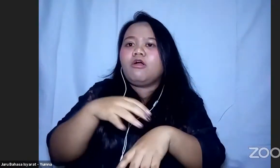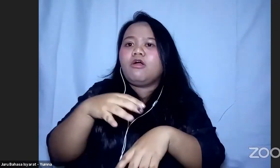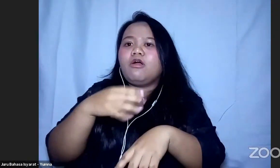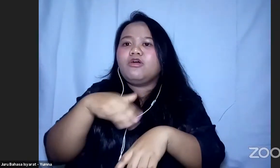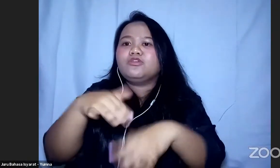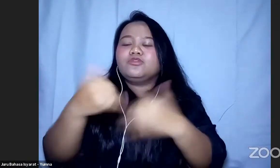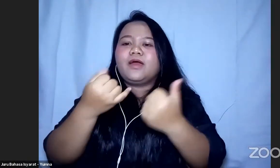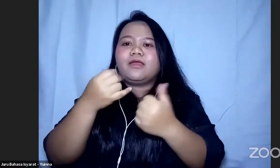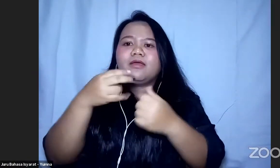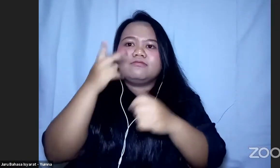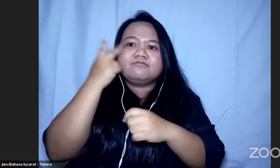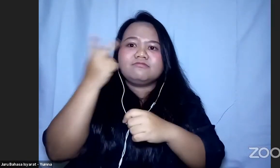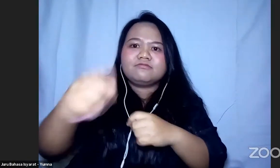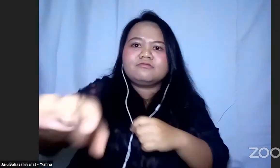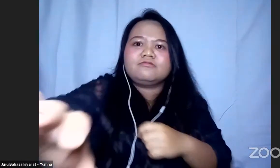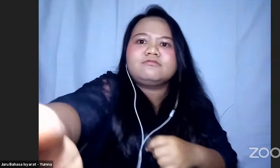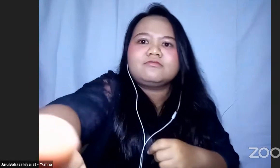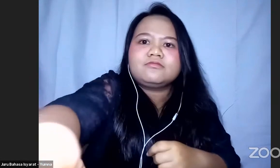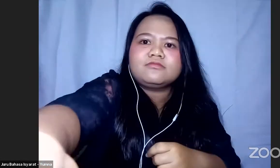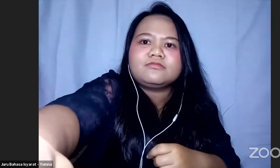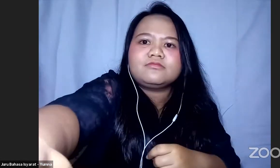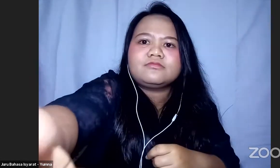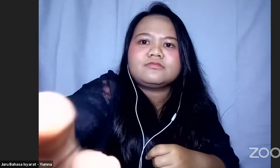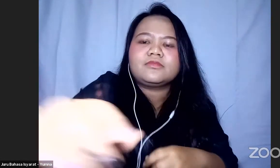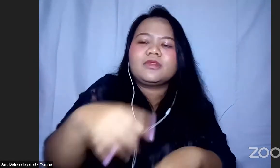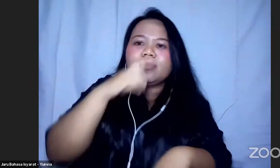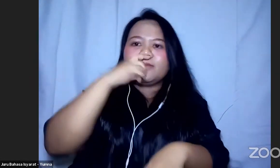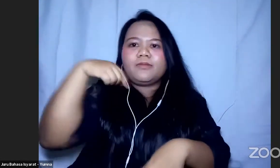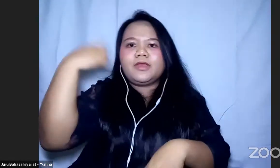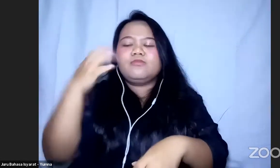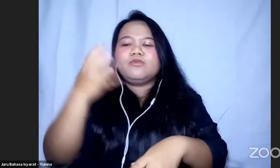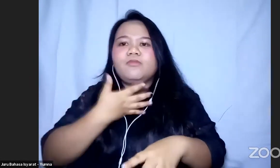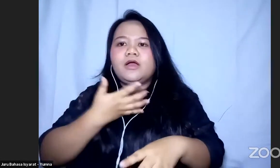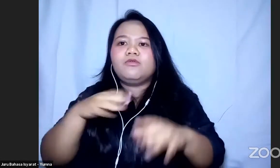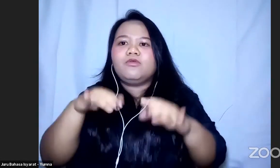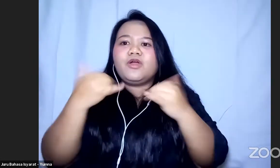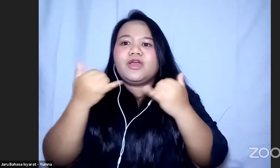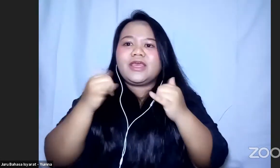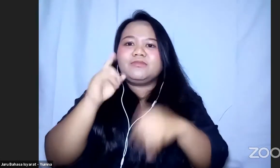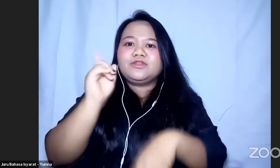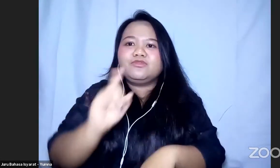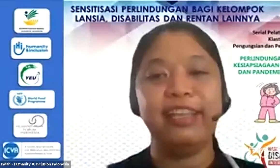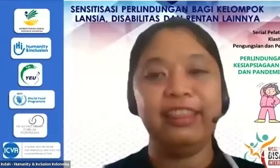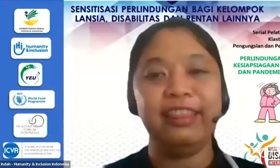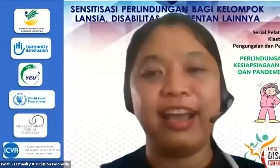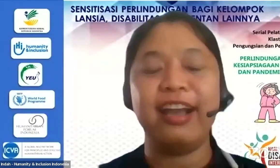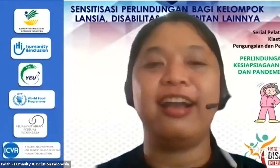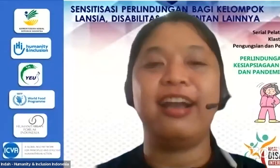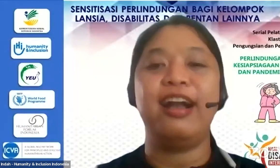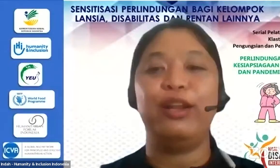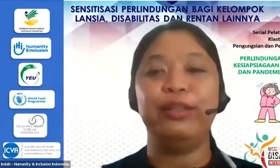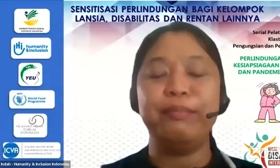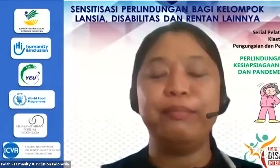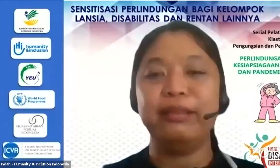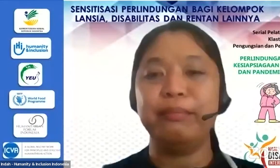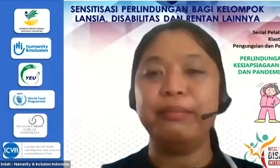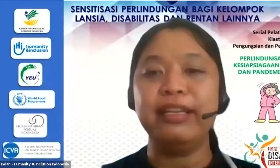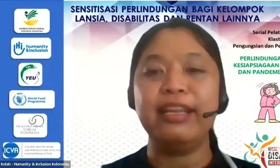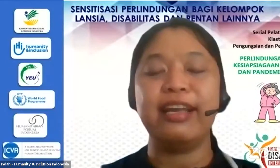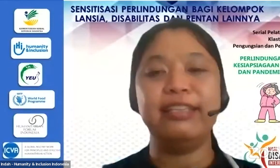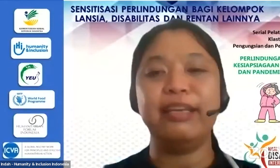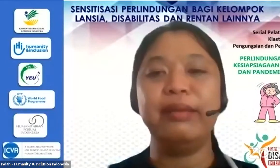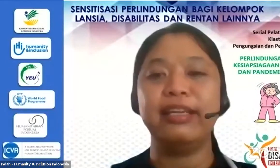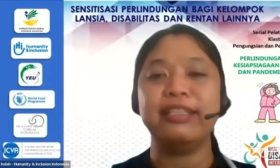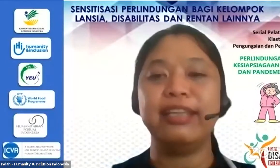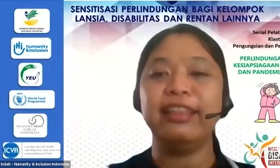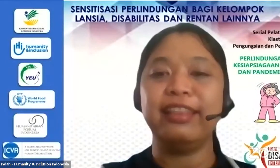baik Bapak-Ibu kita mau main games dulu tadi Mbak Kuni udah cerita kalau teman-teman